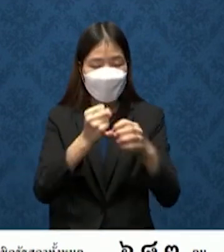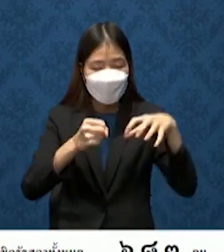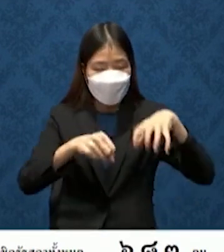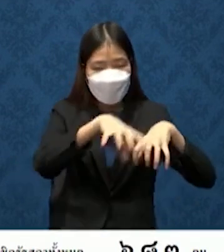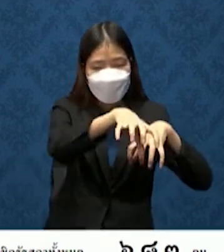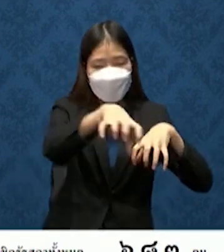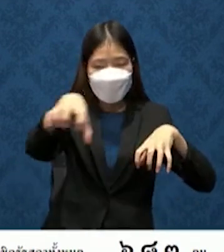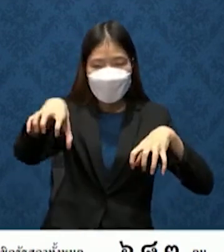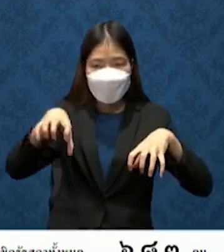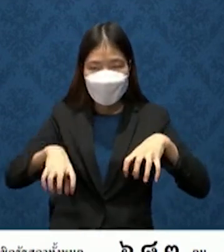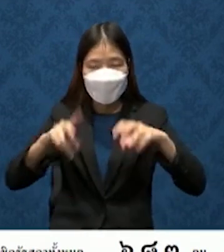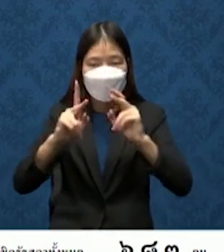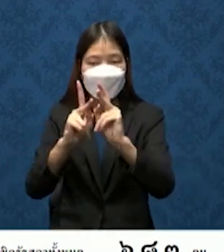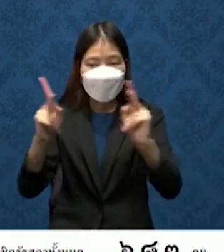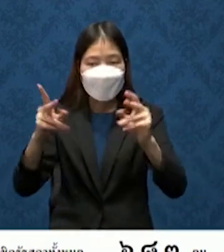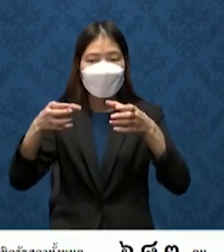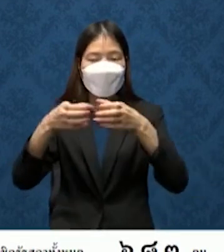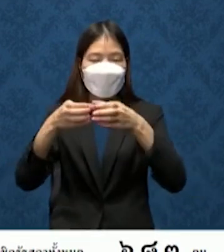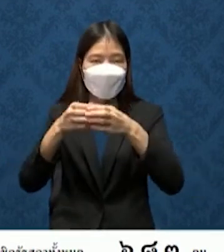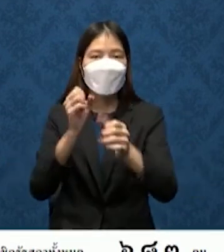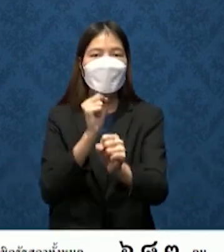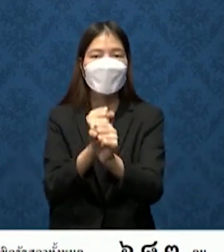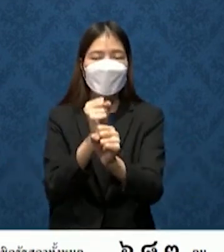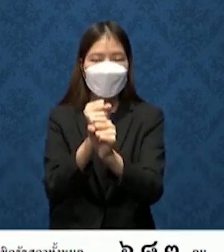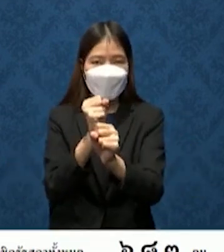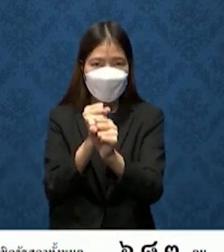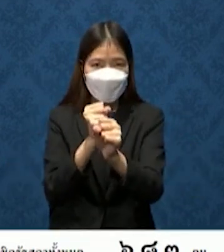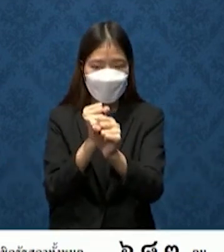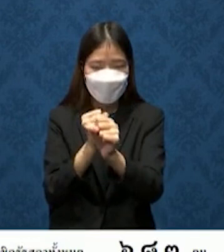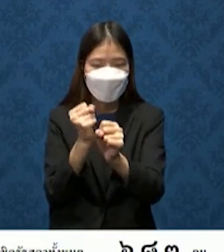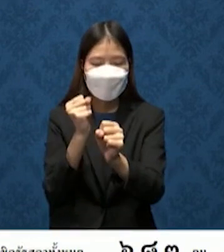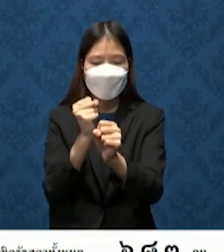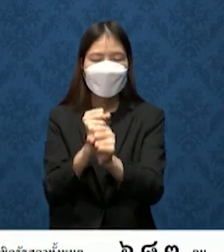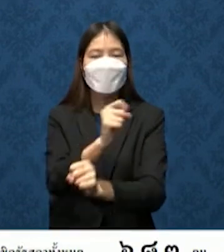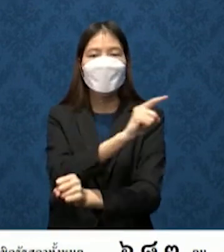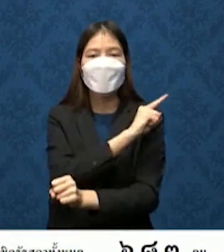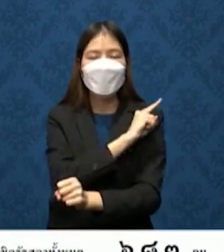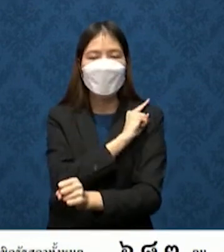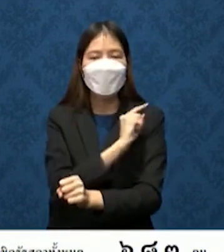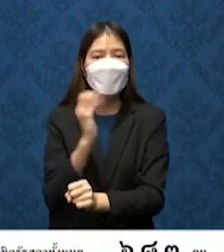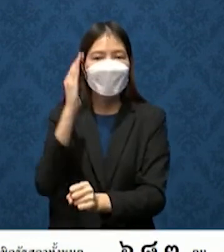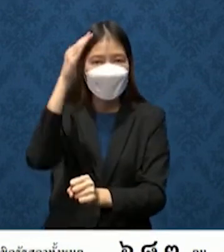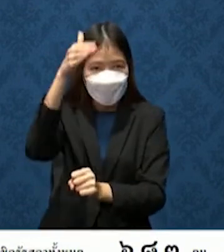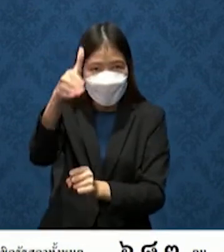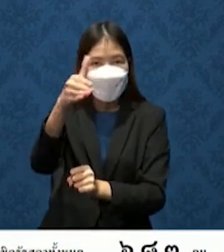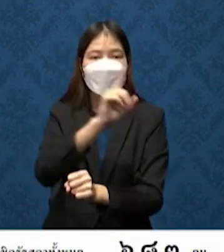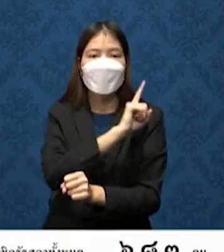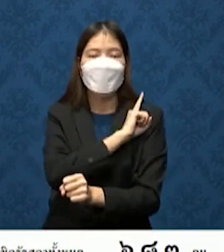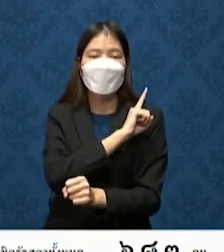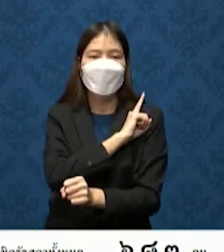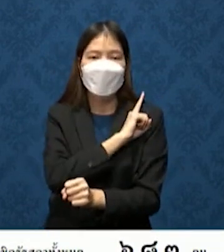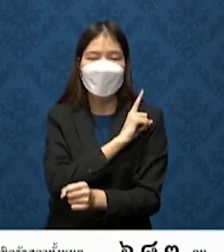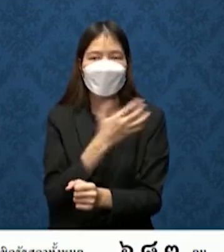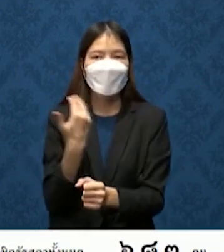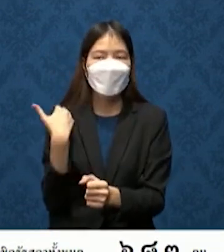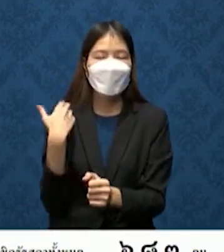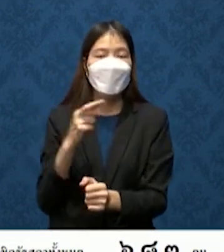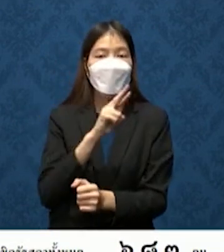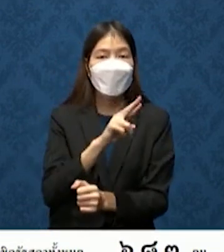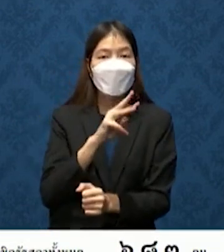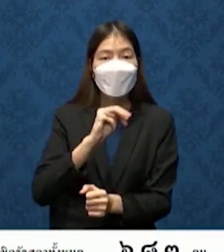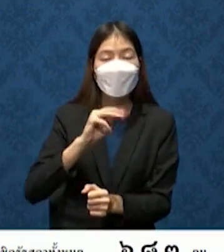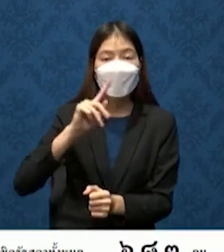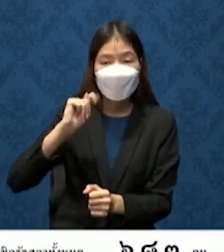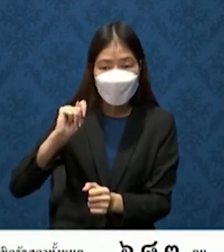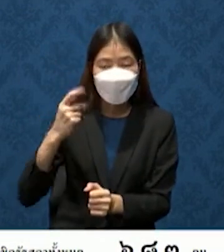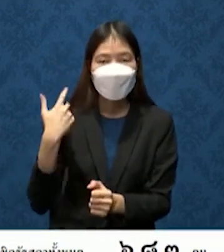ฆ์นยังคงทำหนาที่ของตัวเองต่อไปจนกว่ารัฐมนตรีกับป